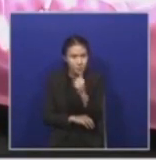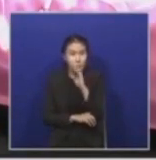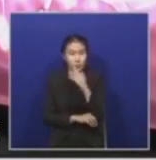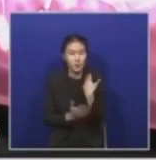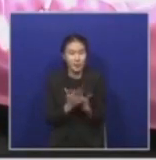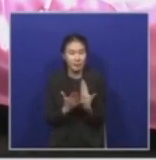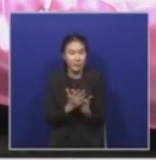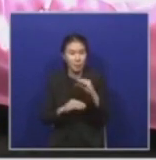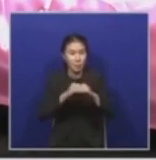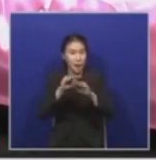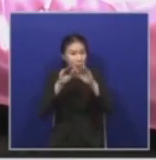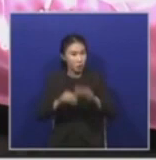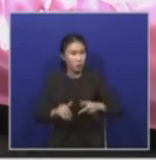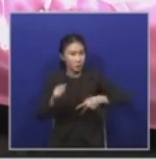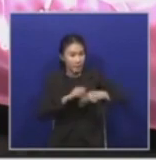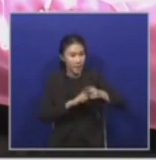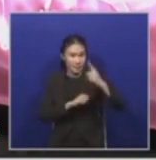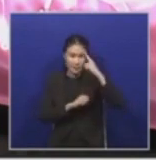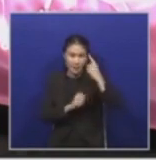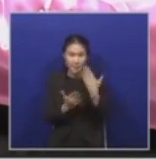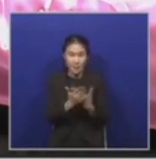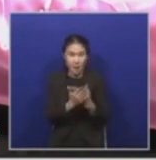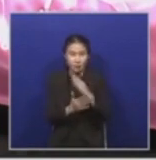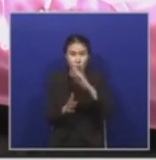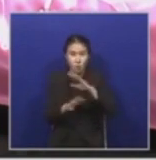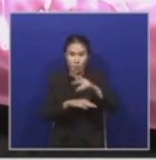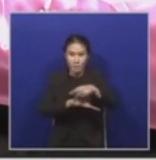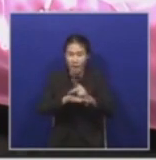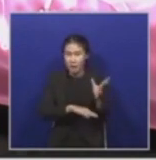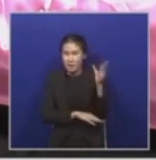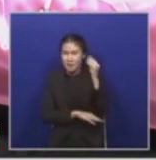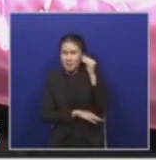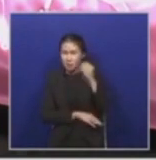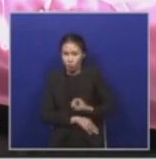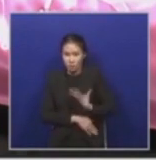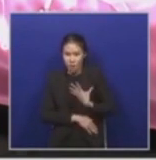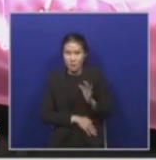ไปเนี่ยประมาณท่านประธานฟังแล้วอย่าตกใจนะไม่ใช่หลักล้านนะครับ